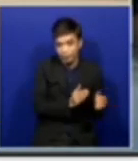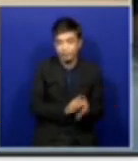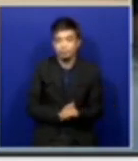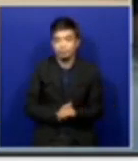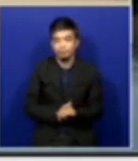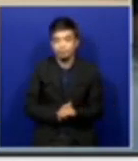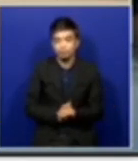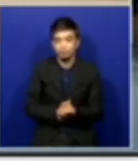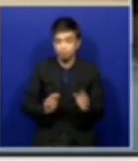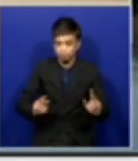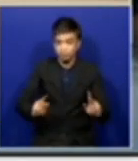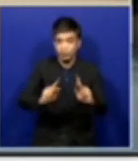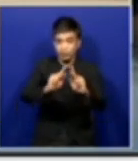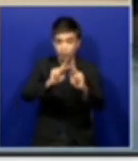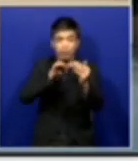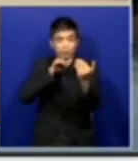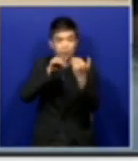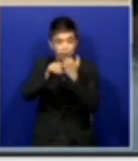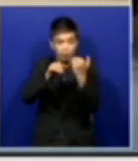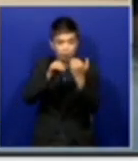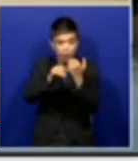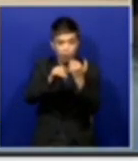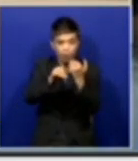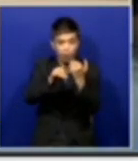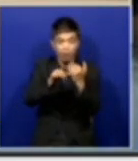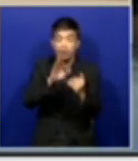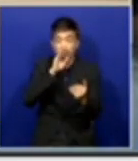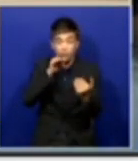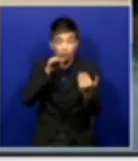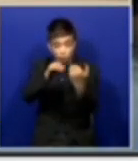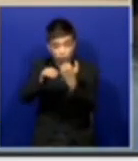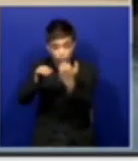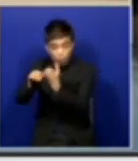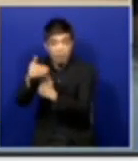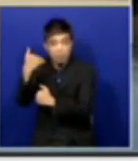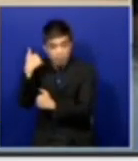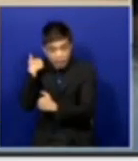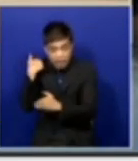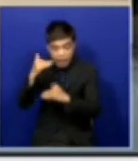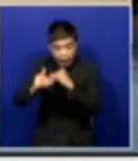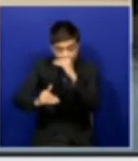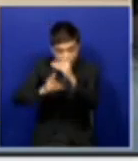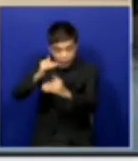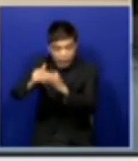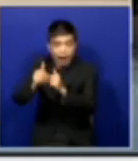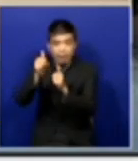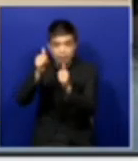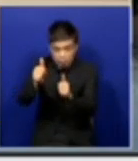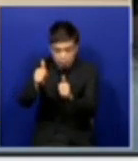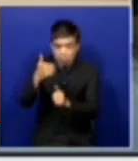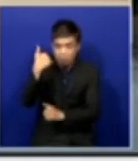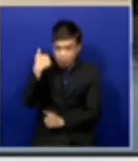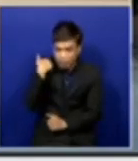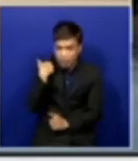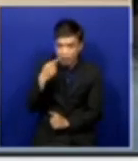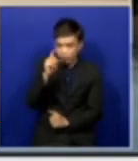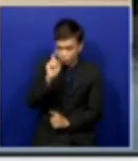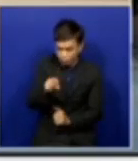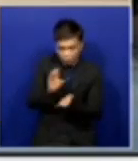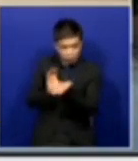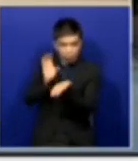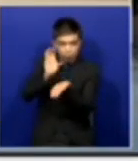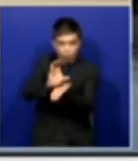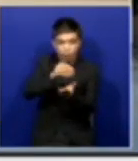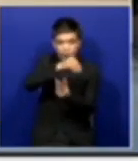ครับถนนไปให้ไหนนะครับความเจริญไปให้นั่นนะครับยังไงเราก็ต้องลงทุนกระตุ้นเศรษฐกิจอยู่แล้วเราไม่ควรจะม